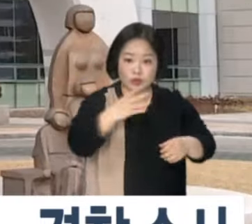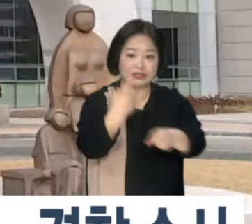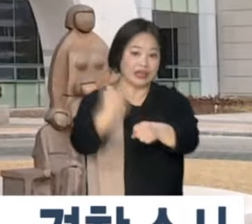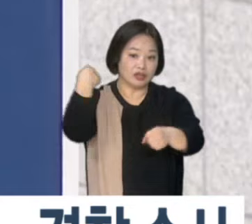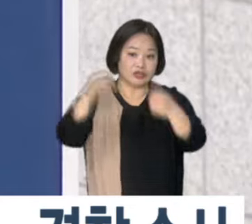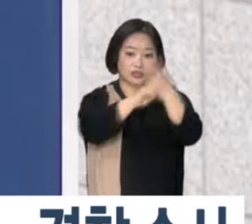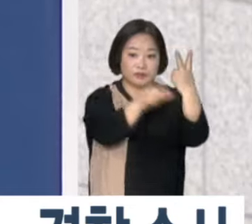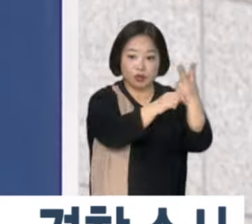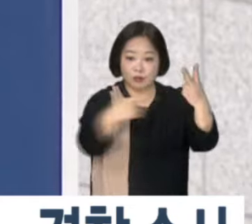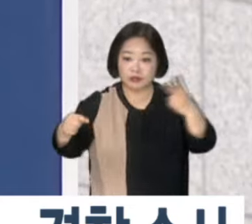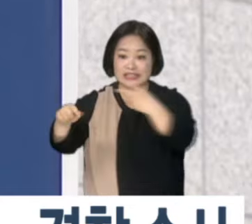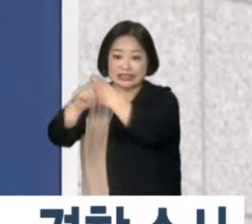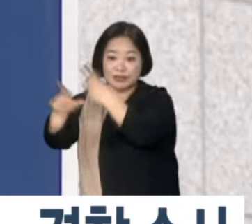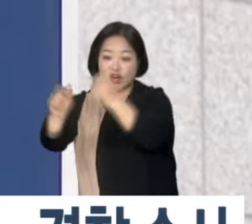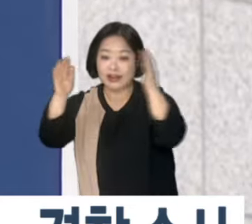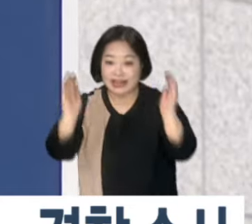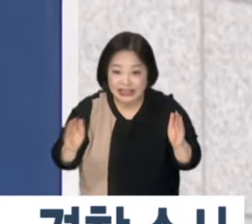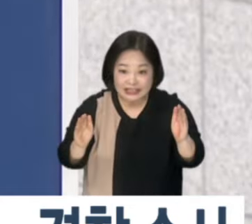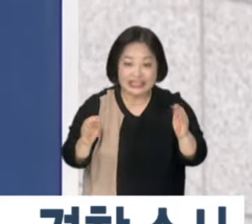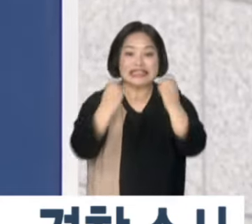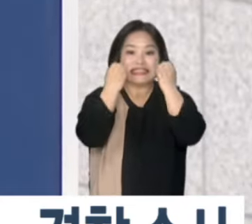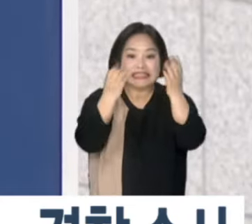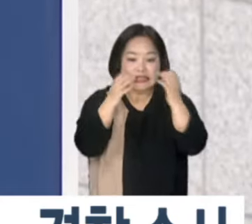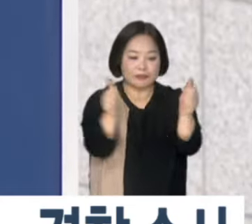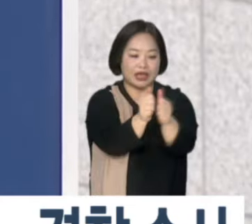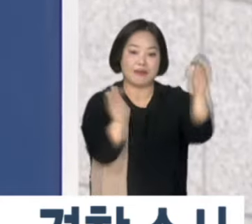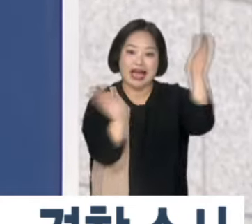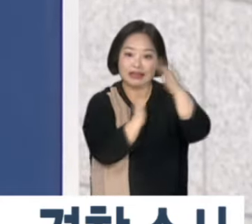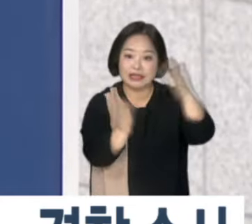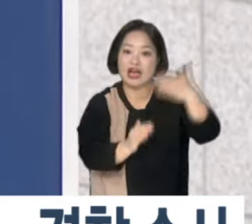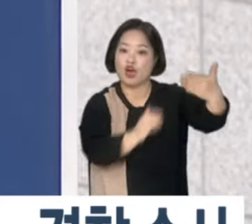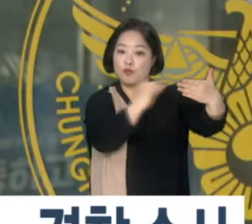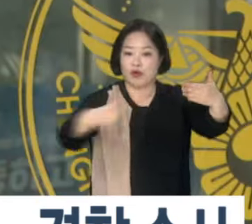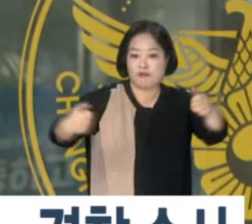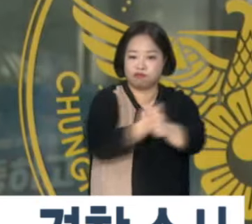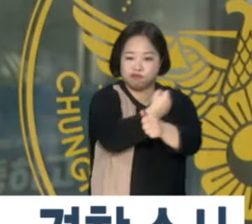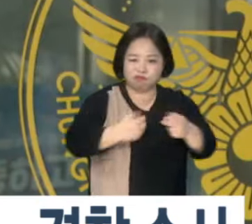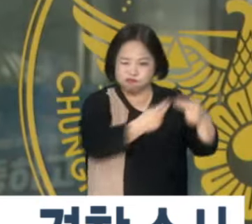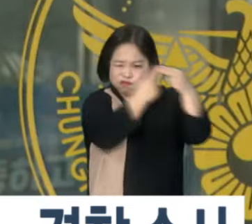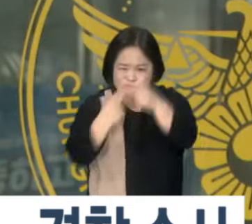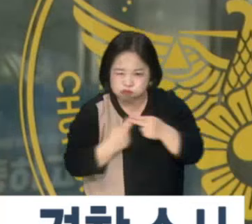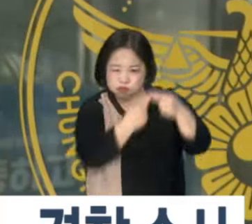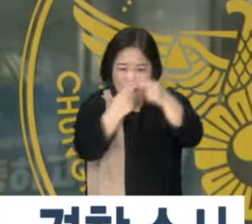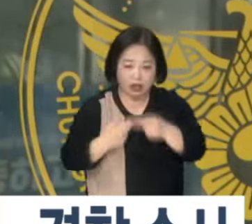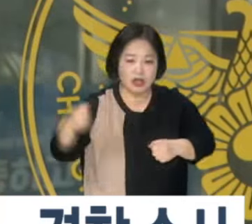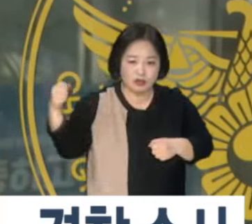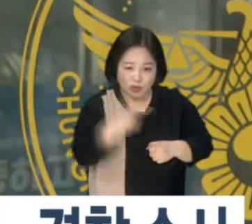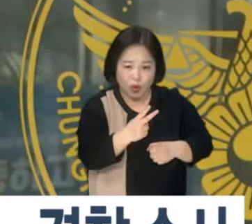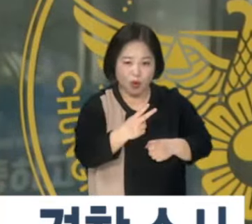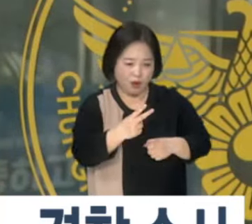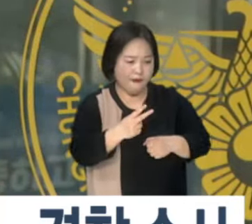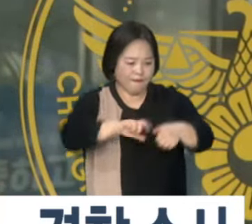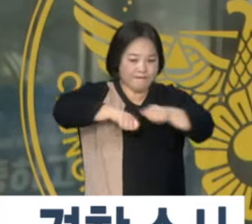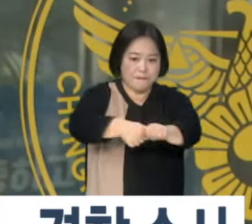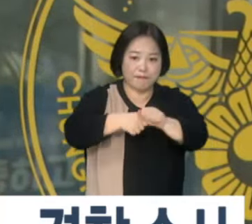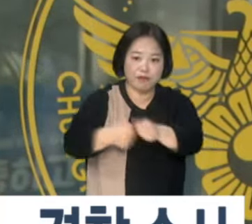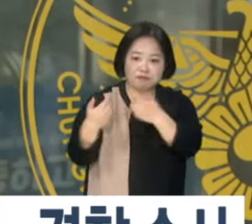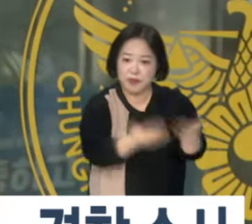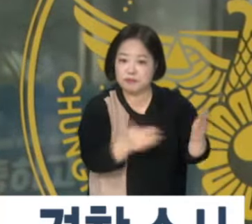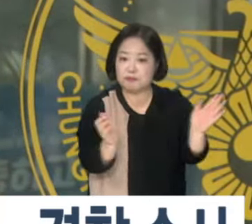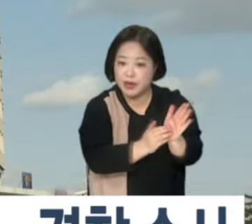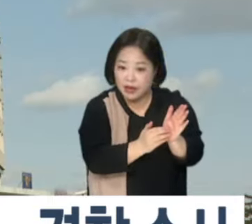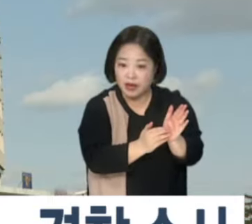2월부터 11월까지 신입 남학생 아홉 명을 상습적으로 폭행하고 이른바 얼차려를 준 를받고 있